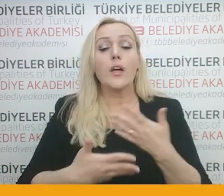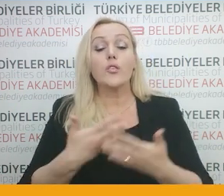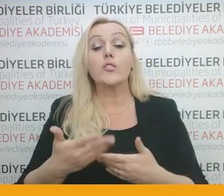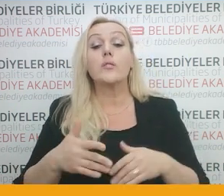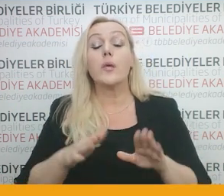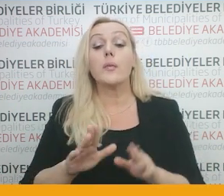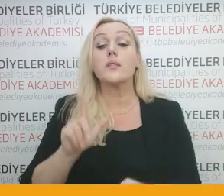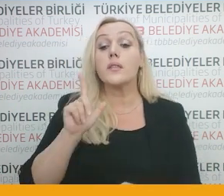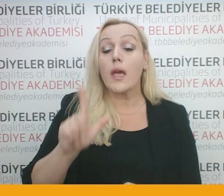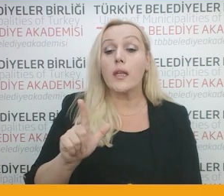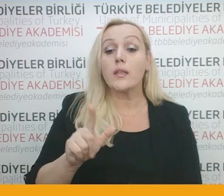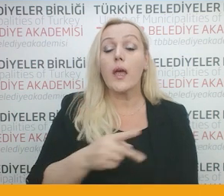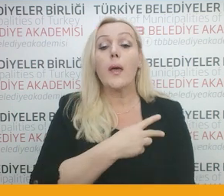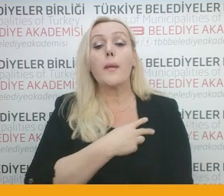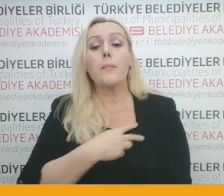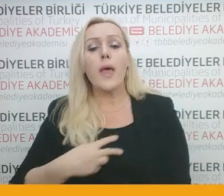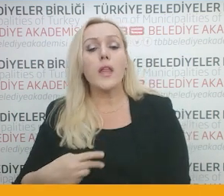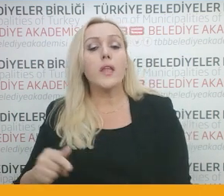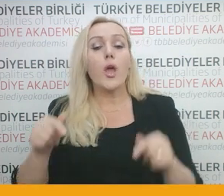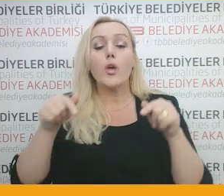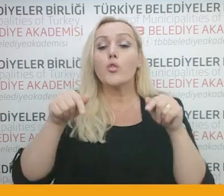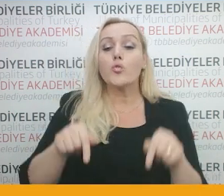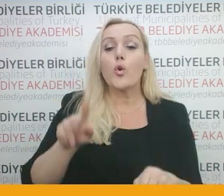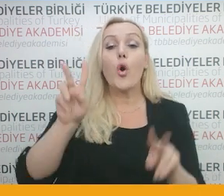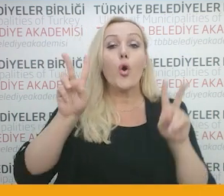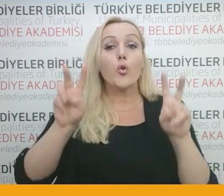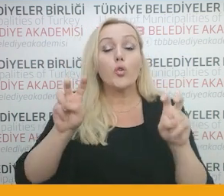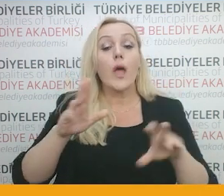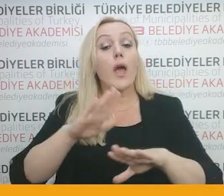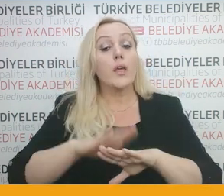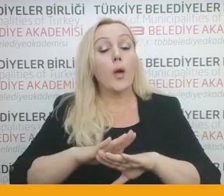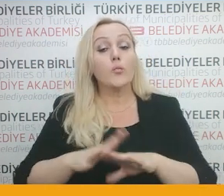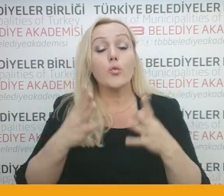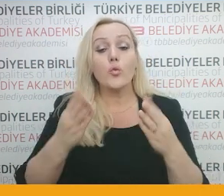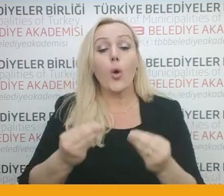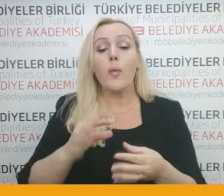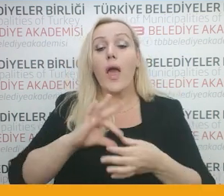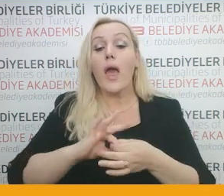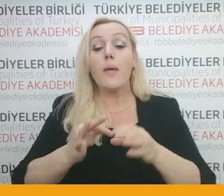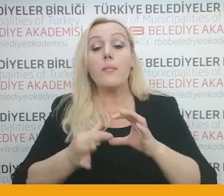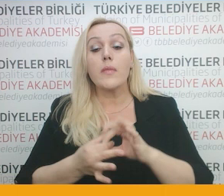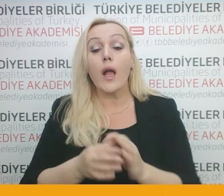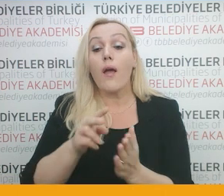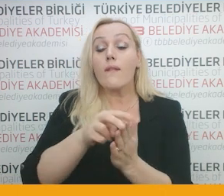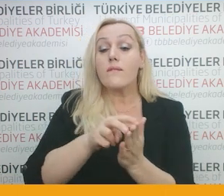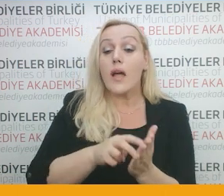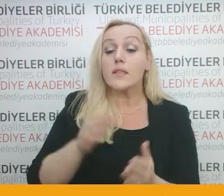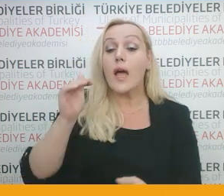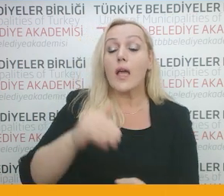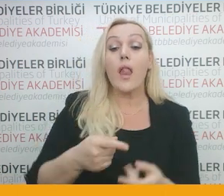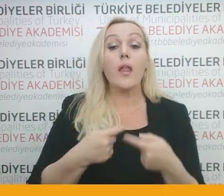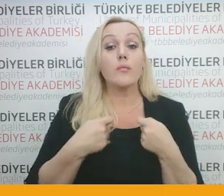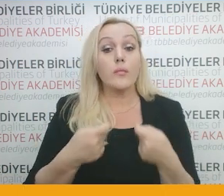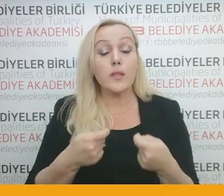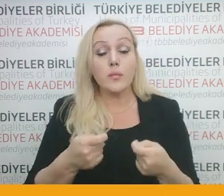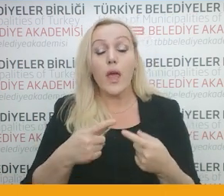arkadaşlar. Yani belediye şu konuda gelen giderimi mesela emlak vergisinden gelen giderimizi sadece